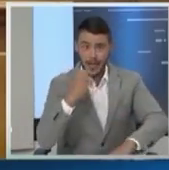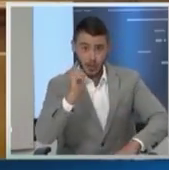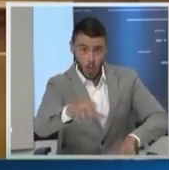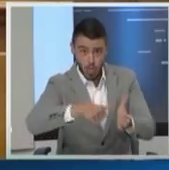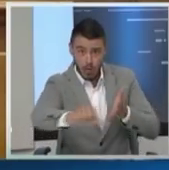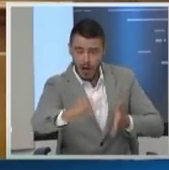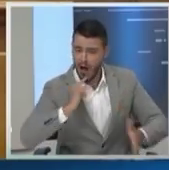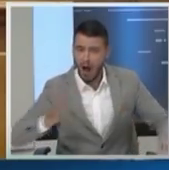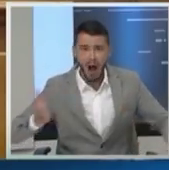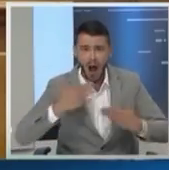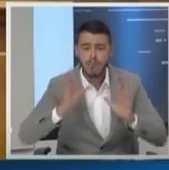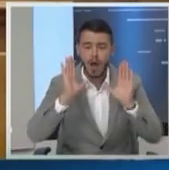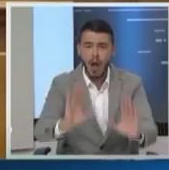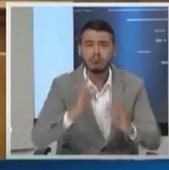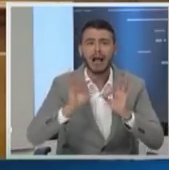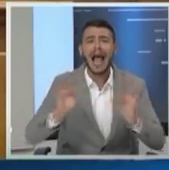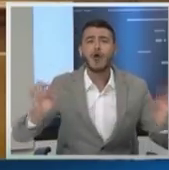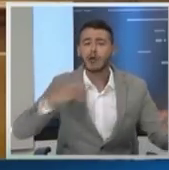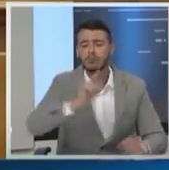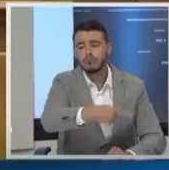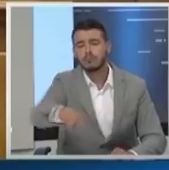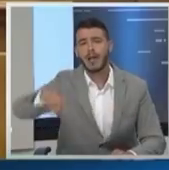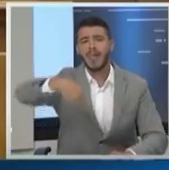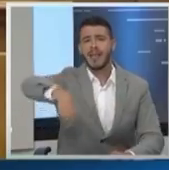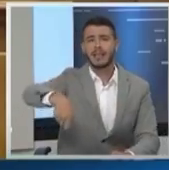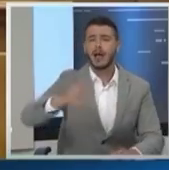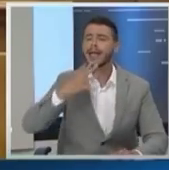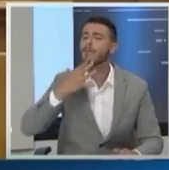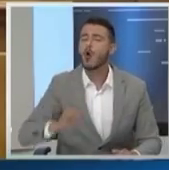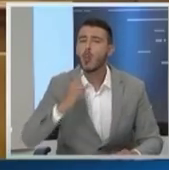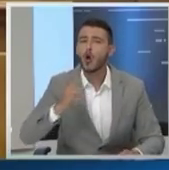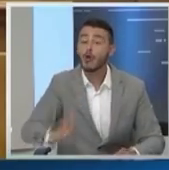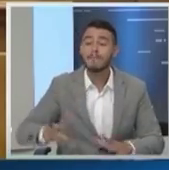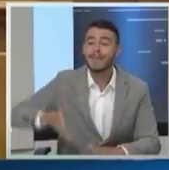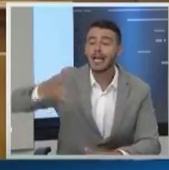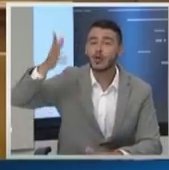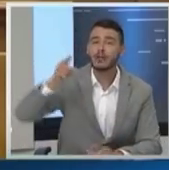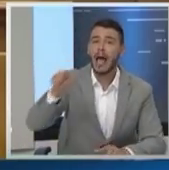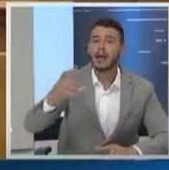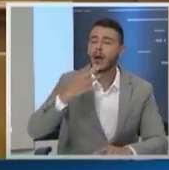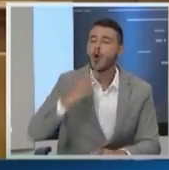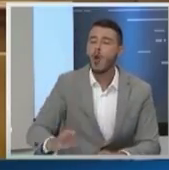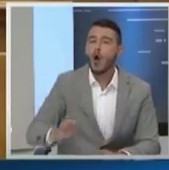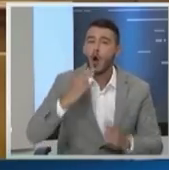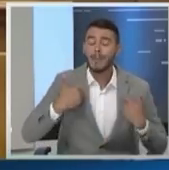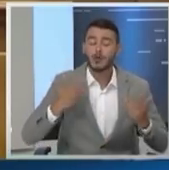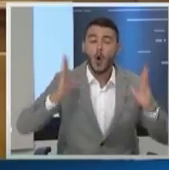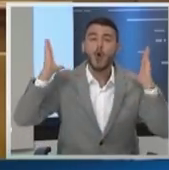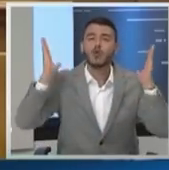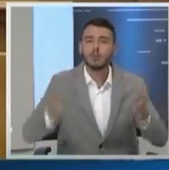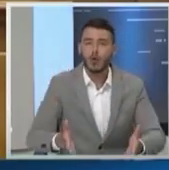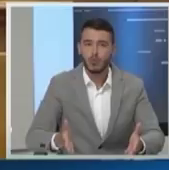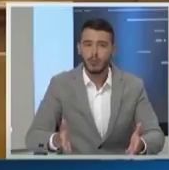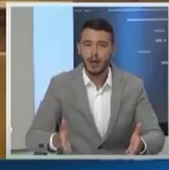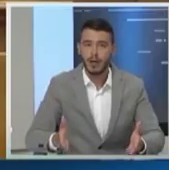γιατί? Γιατί, κύριε Μητσοτάκη, όσο περνάει από το χέρι μας, βέβαια, γιατί δεν περνάνε όλα από το χέρι μας, αλλά όσο εμείς